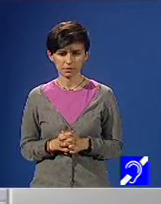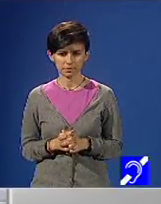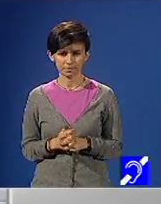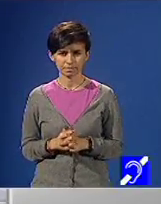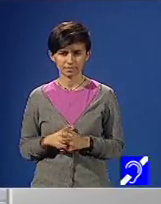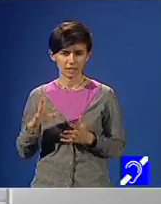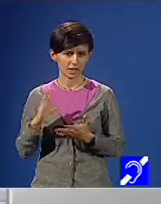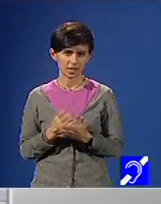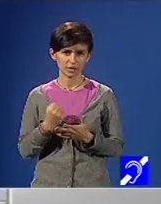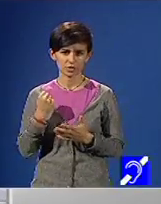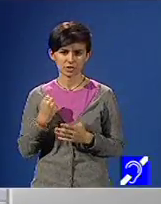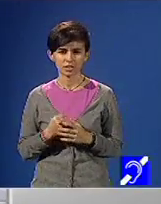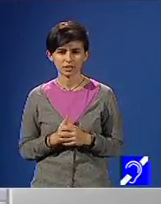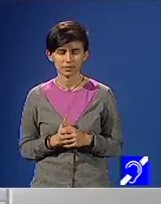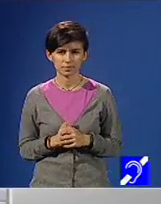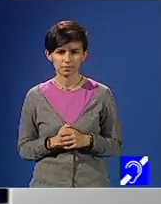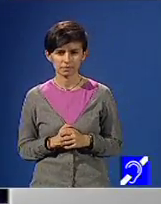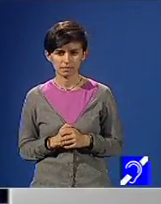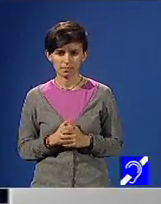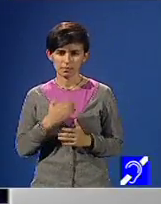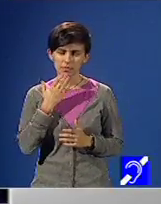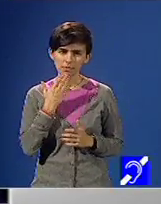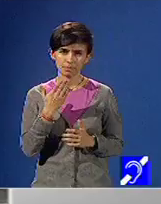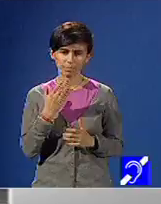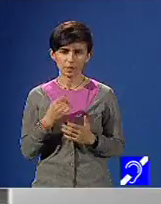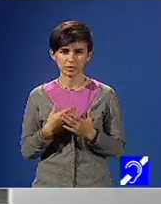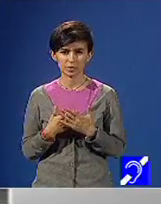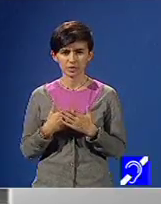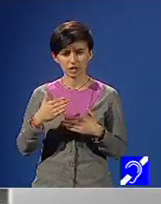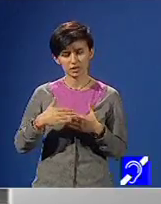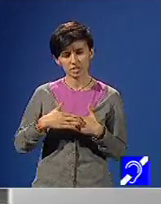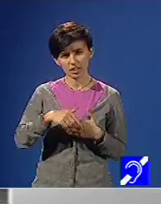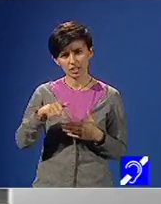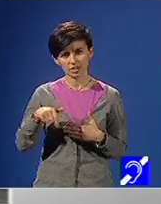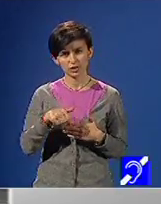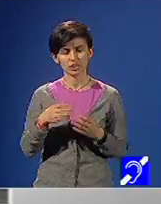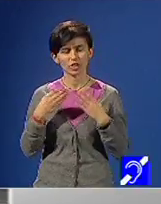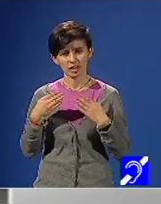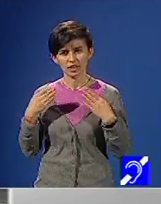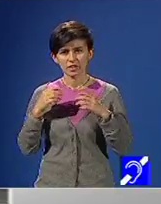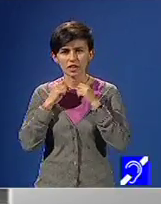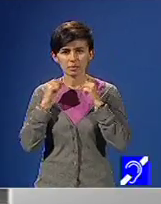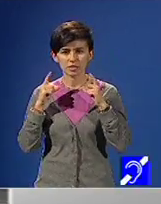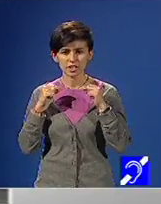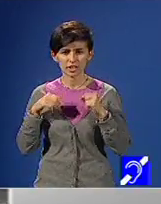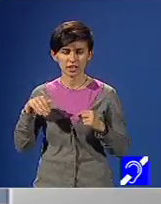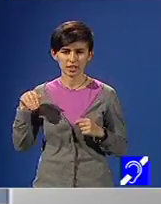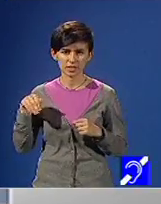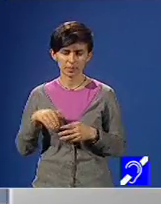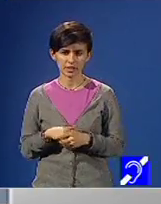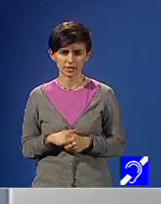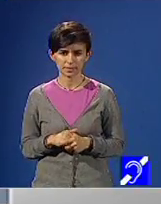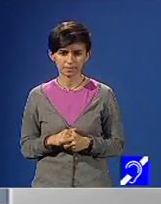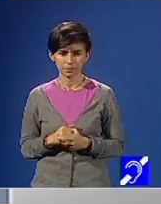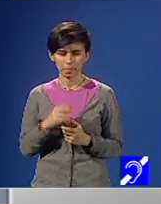Împlinire. Împlinire. Da. Îți mulțumesc foarte mult pentru că ai fost alături de noi la mulți ani, grădinița Malteză, și pentru că pomeneam de Walking